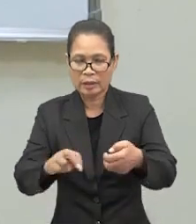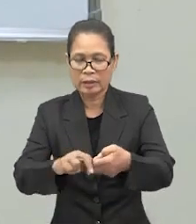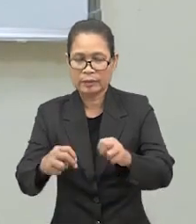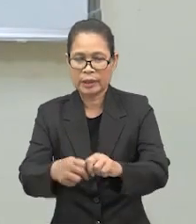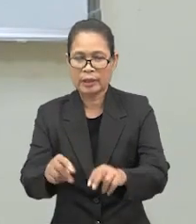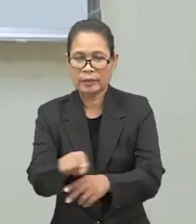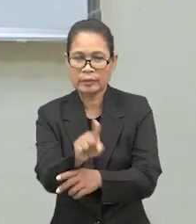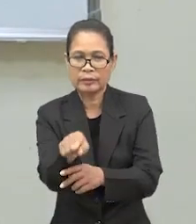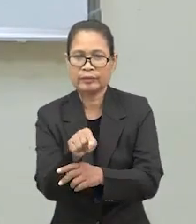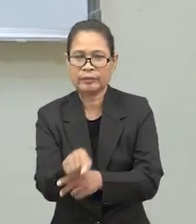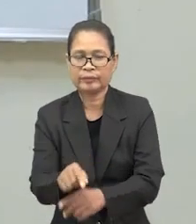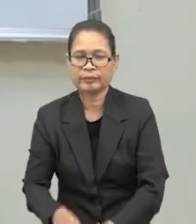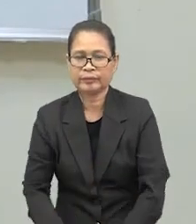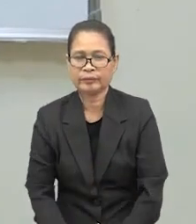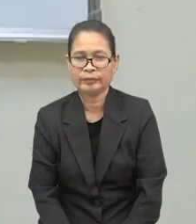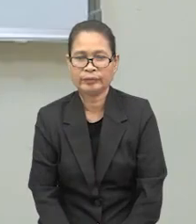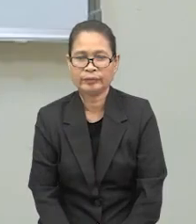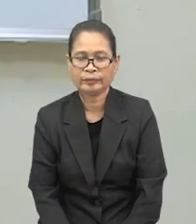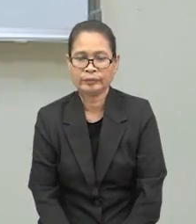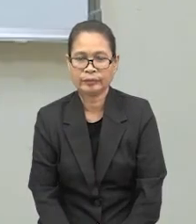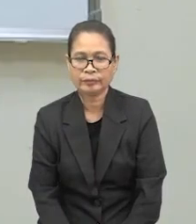bằng ca chấm nào